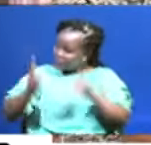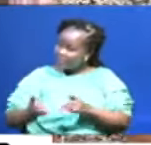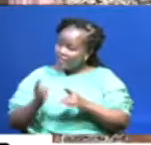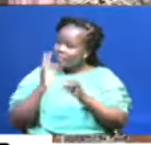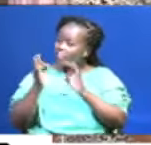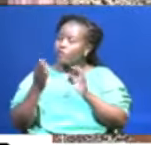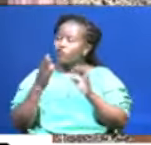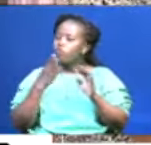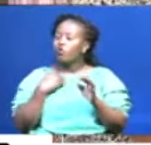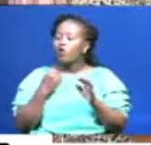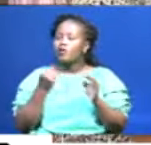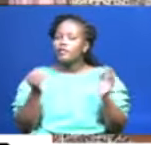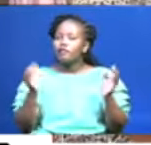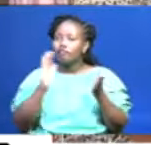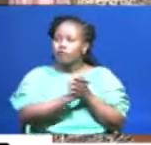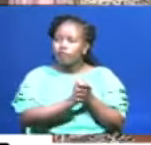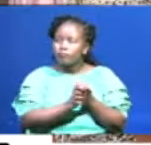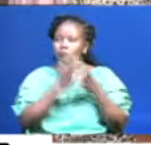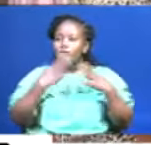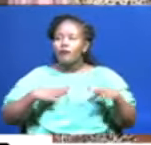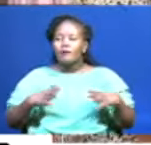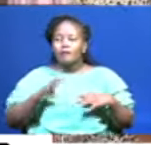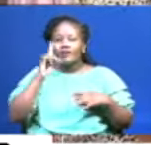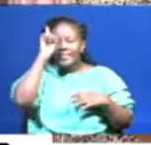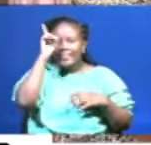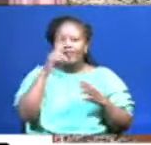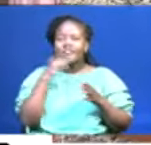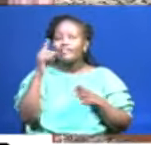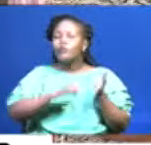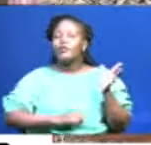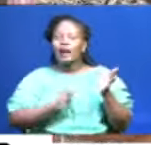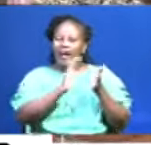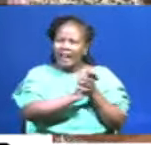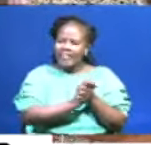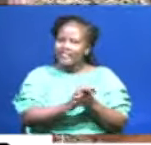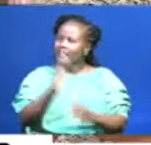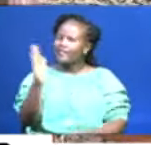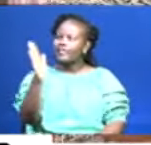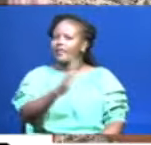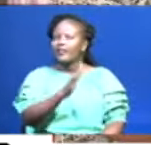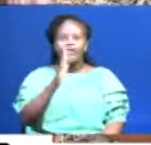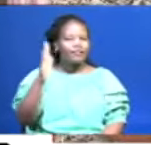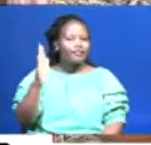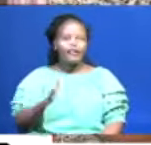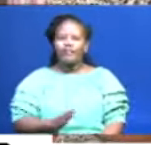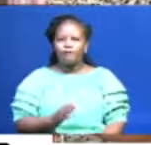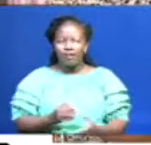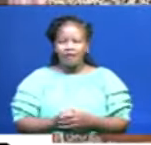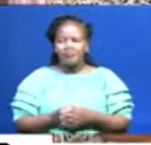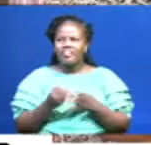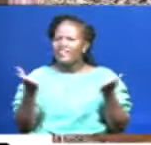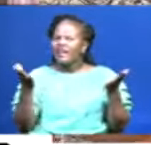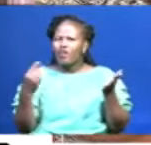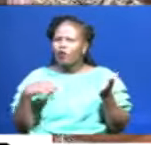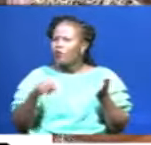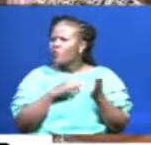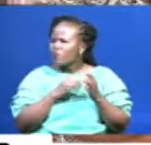watu ya Nyandarua wametuambia kuna handshake. Sasa sisi tunaweza shindana na tajiri